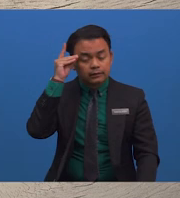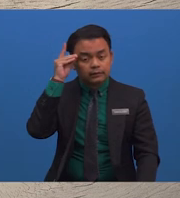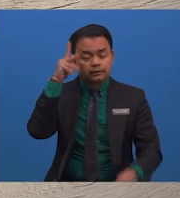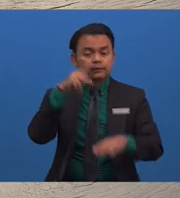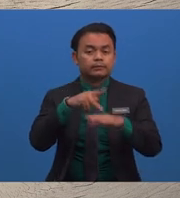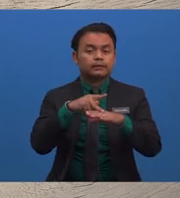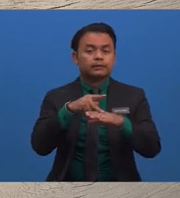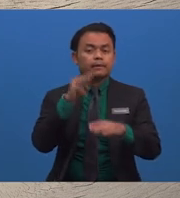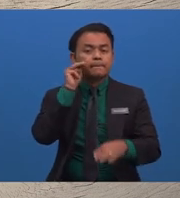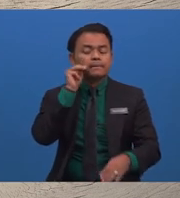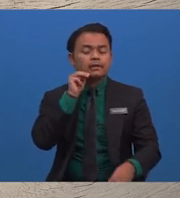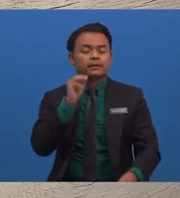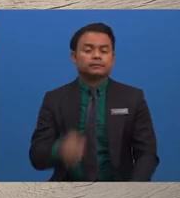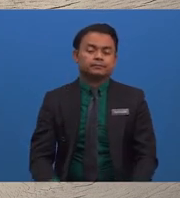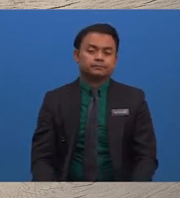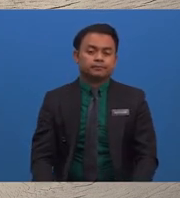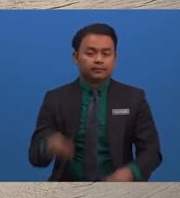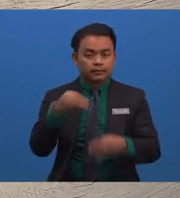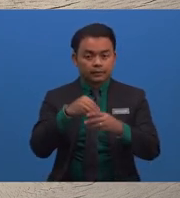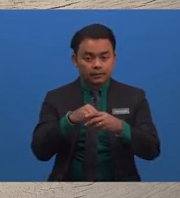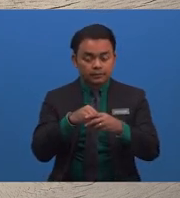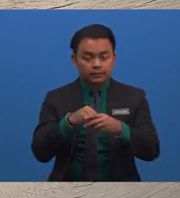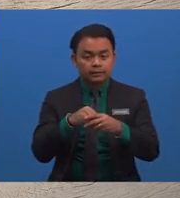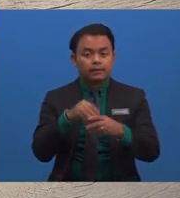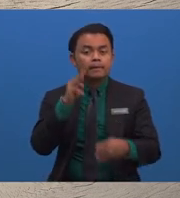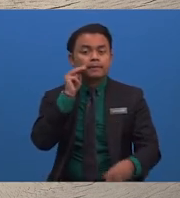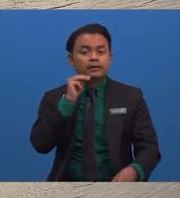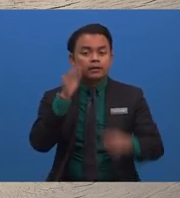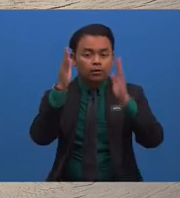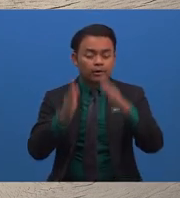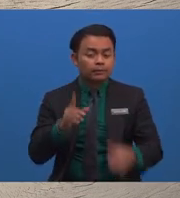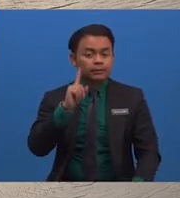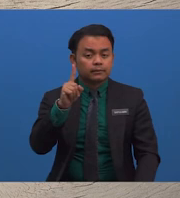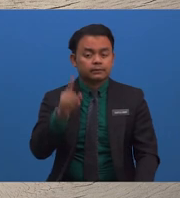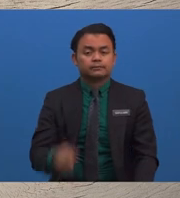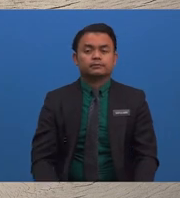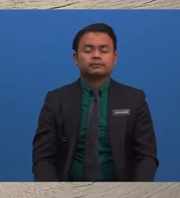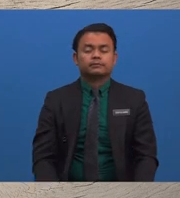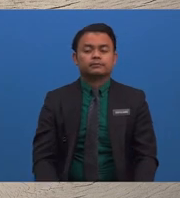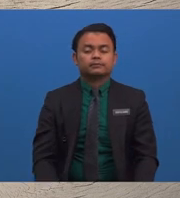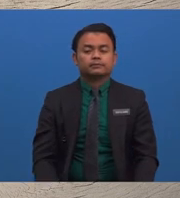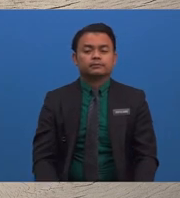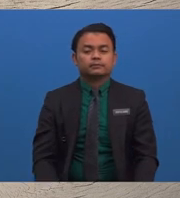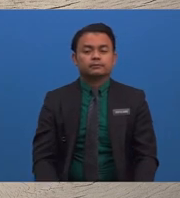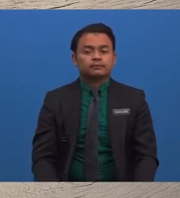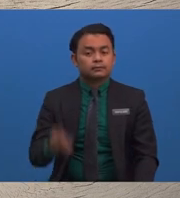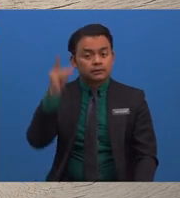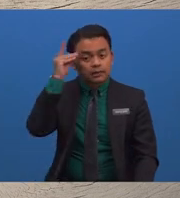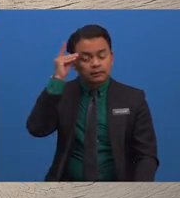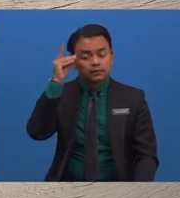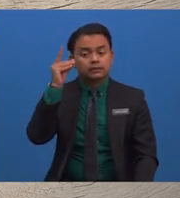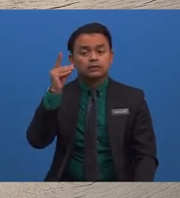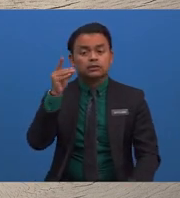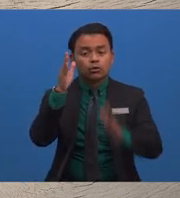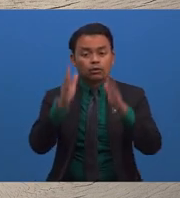Dalam komik ini, Mira ialah orang pertama. Manakala Dani ialah orang kedua.